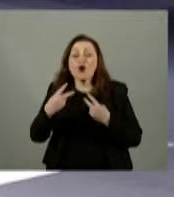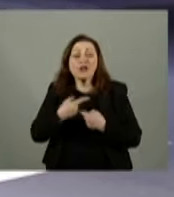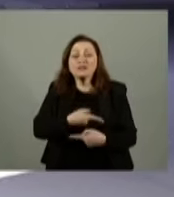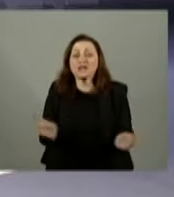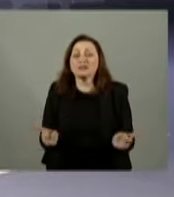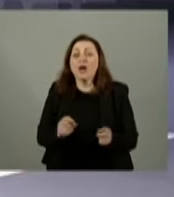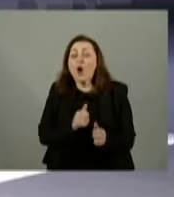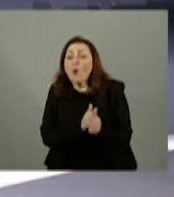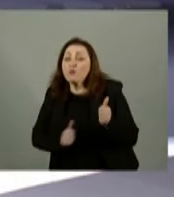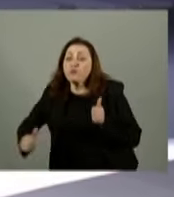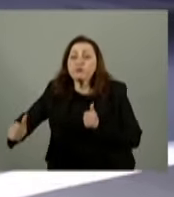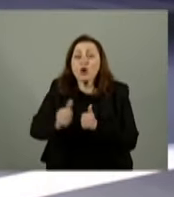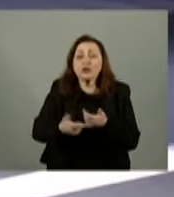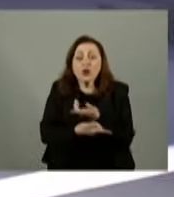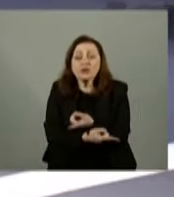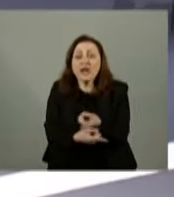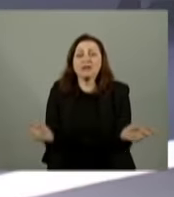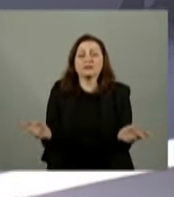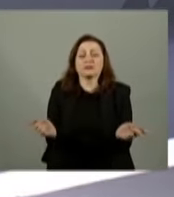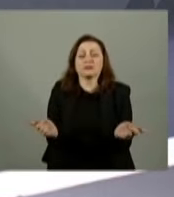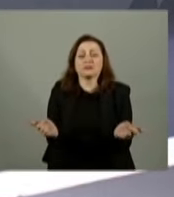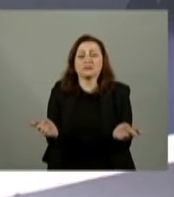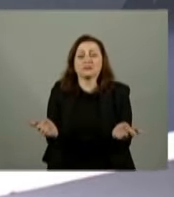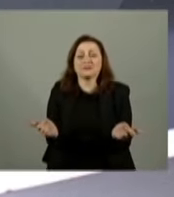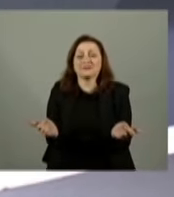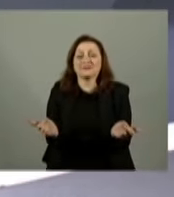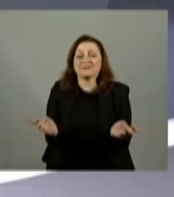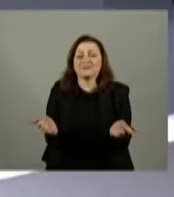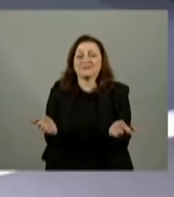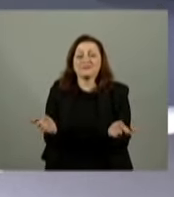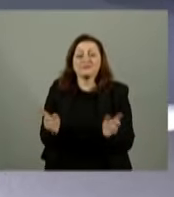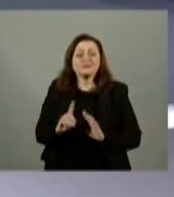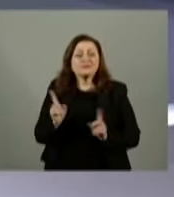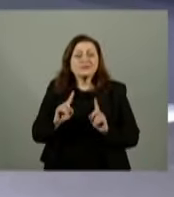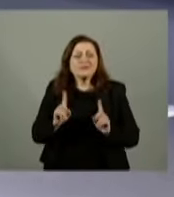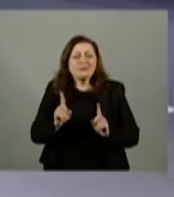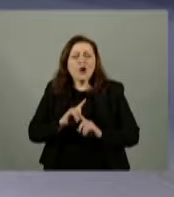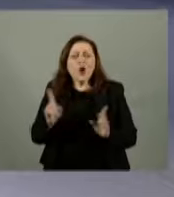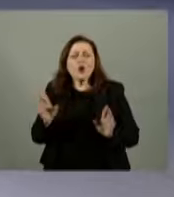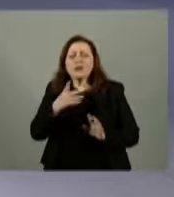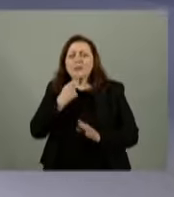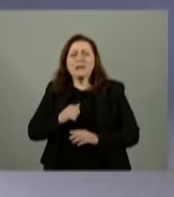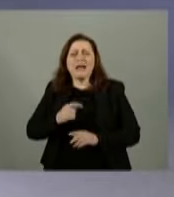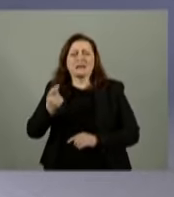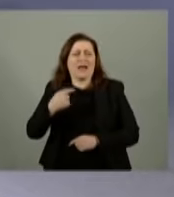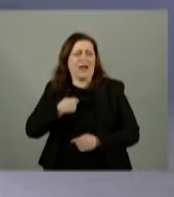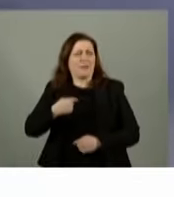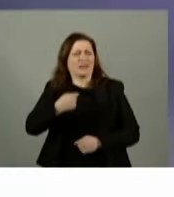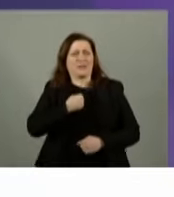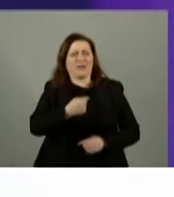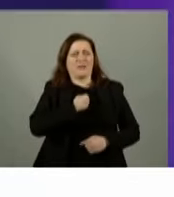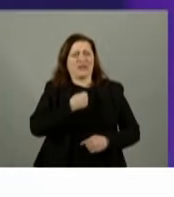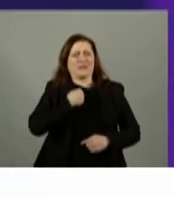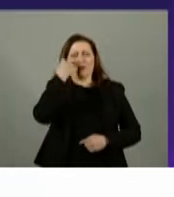Κασελάκης είναι εδώ και 5 μήνες πρόεδρος του ΣΥΡΙΖΑ. Αν εξαιρέσει την ιστορία με τα ομόφυλα ζευγάρια, δεν έχει θέσει κάποιο άλλο πυρηνικό ζήτημα το οποίο αφορά την ελληνική